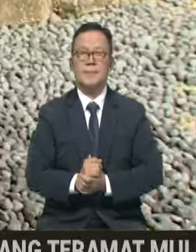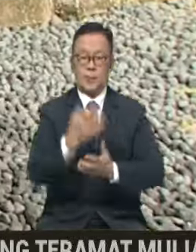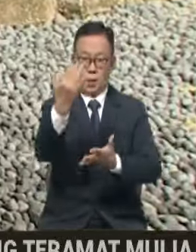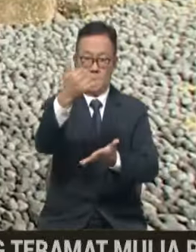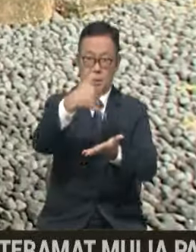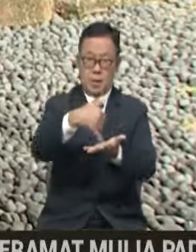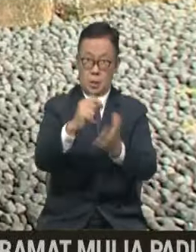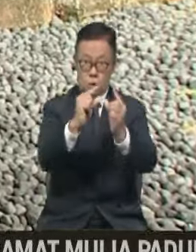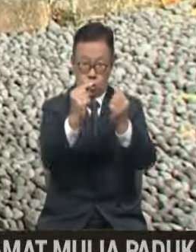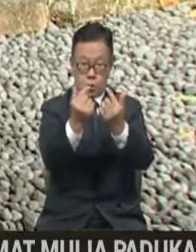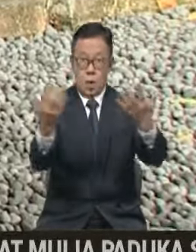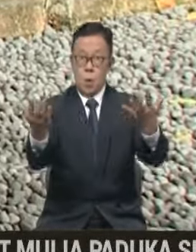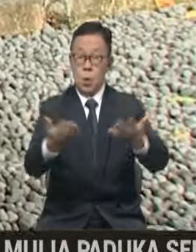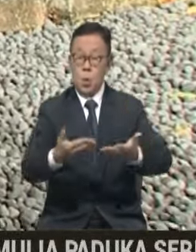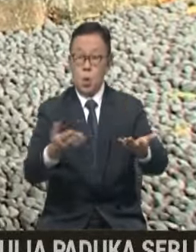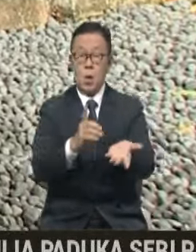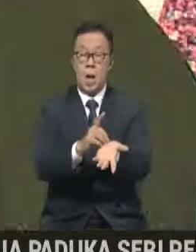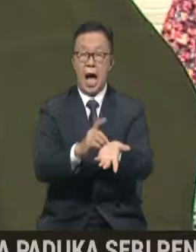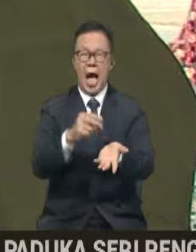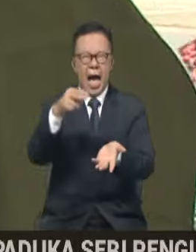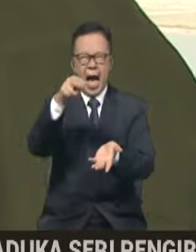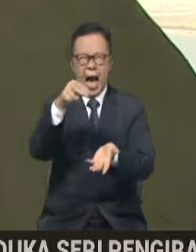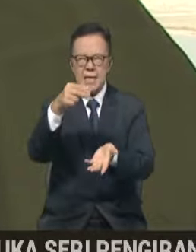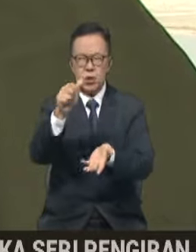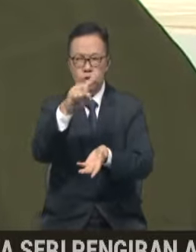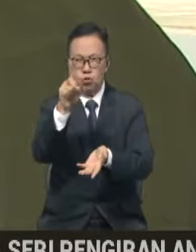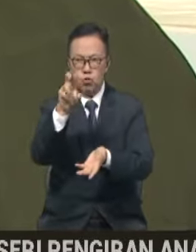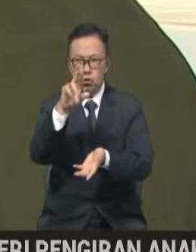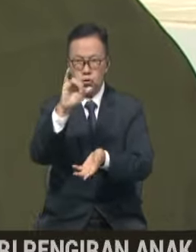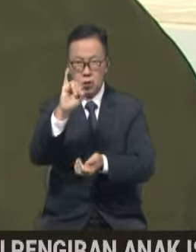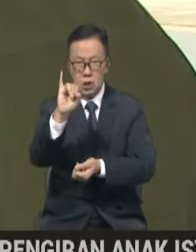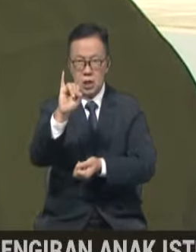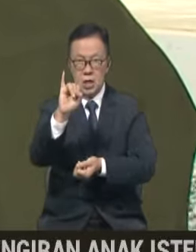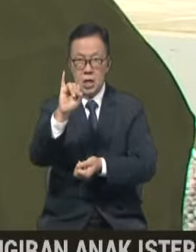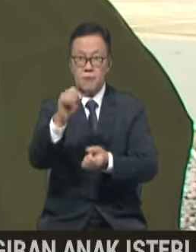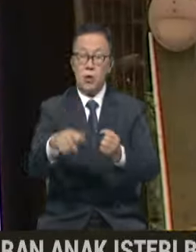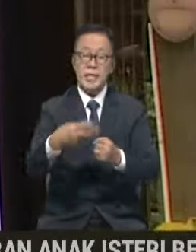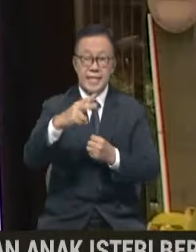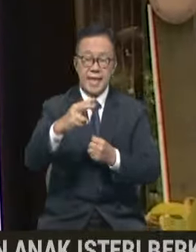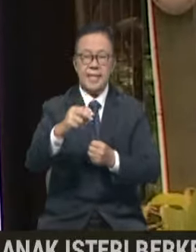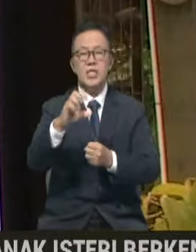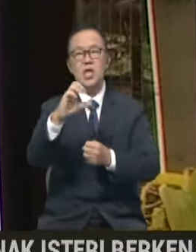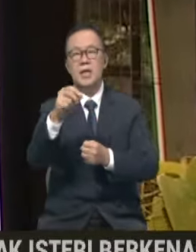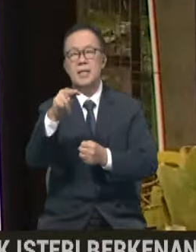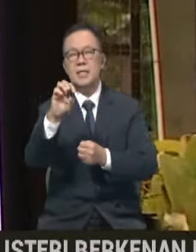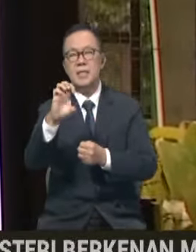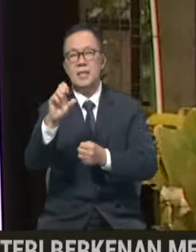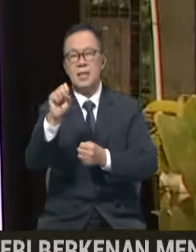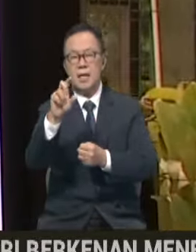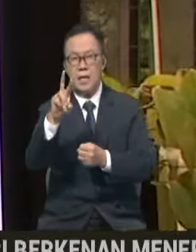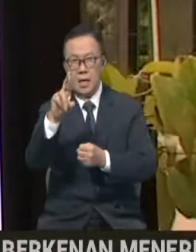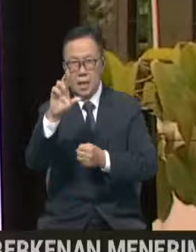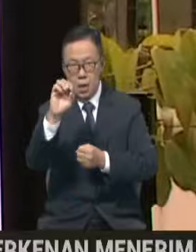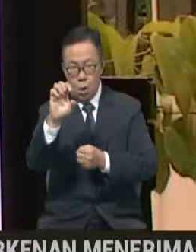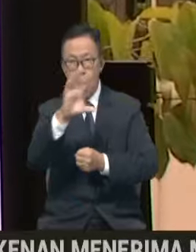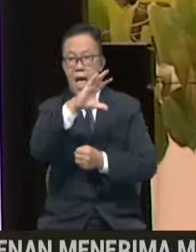Ketibaan rombongan dialulukan oleh Dr. Hazri bin Haji Kifli, Naib Chancellor UBD. Juga hadir Dr. Haji Azman